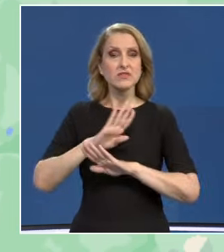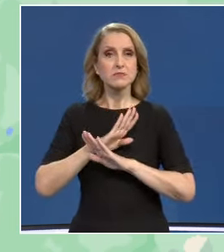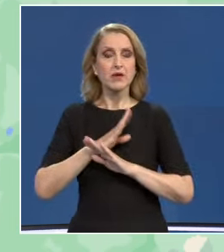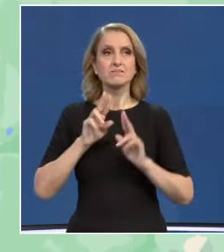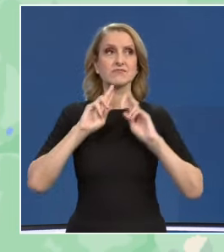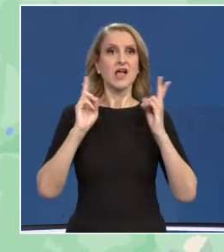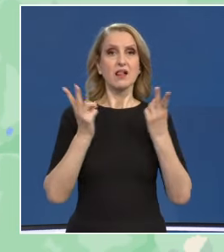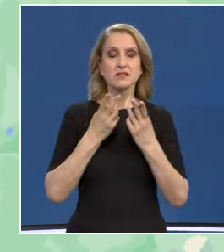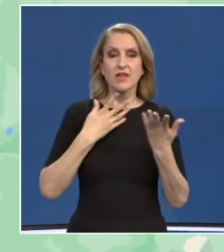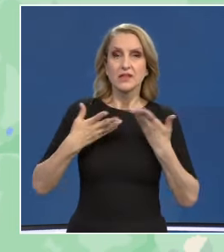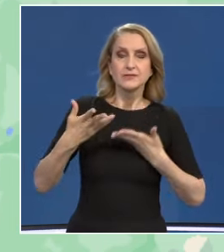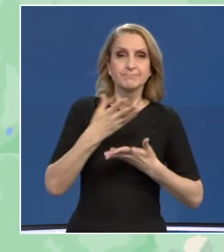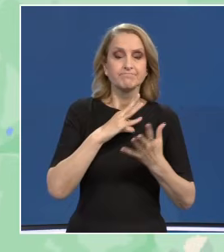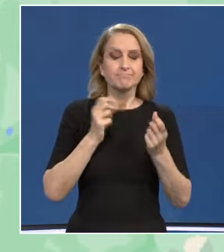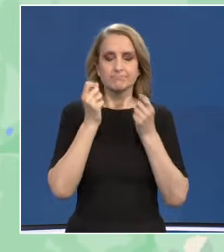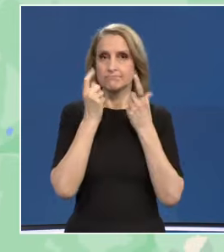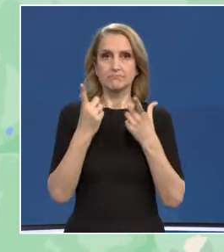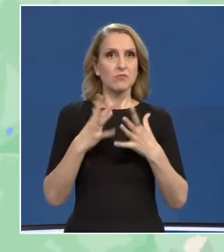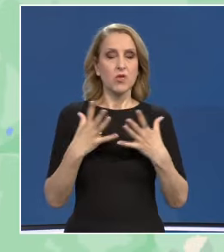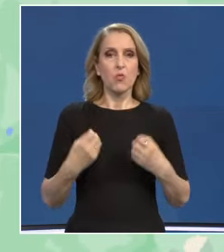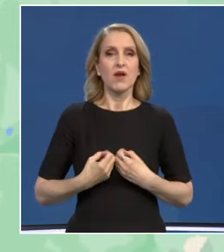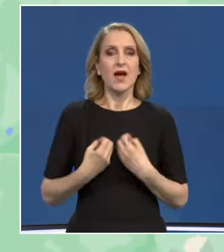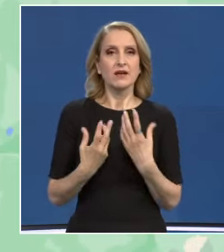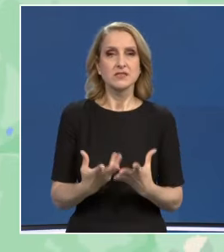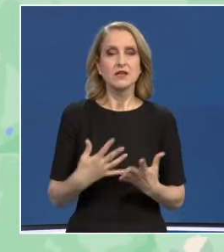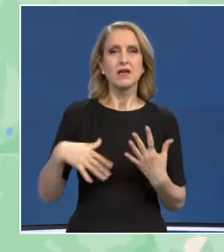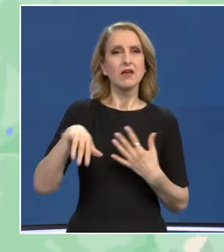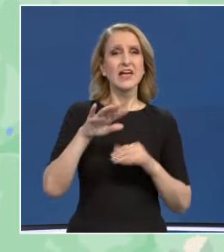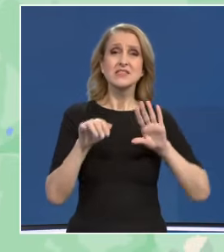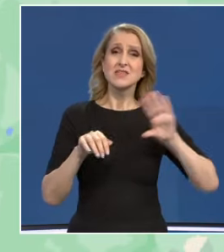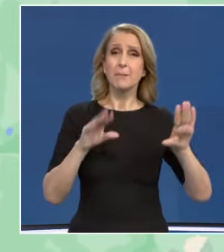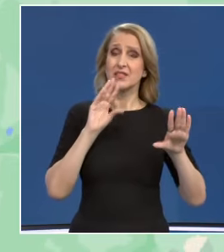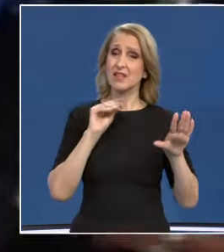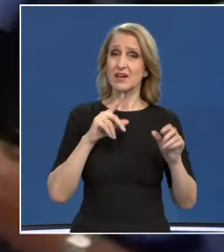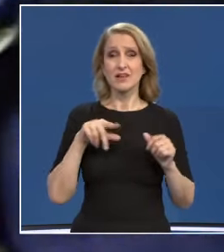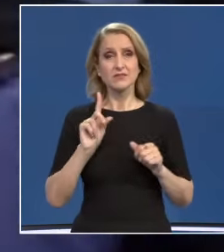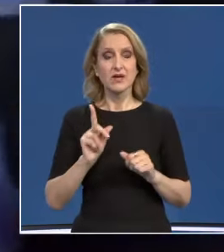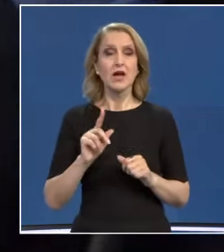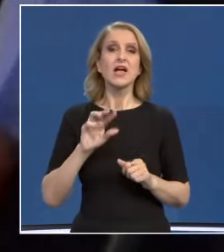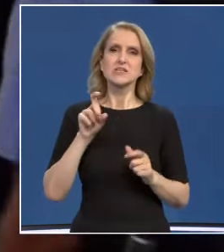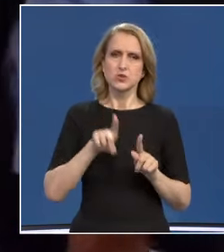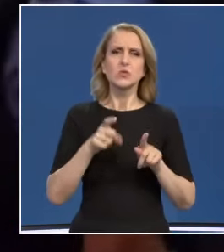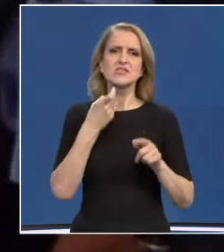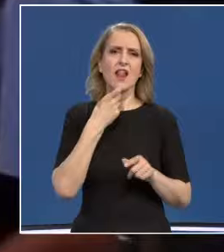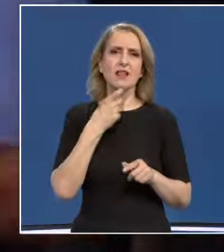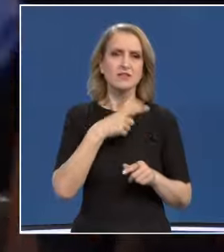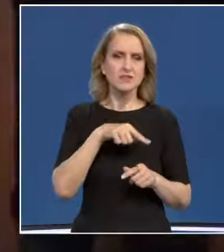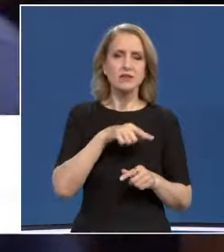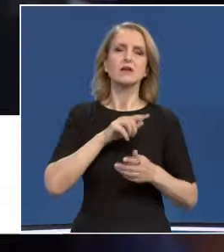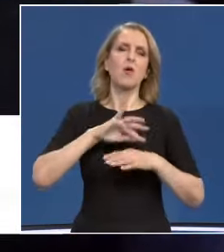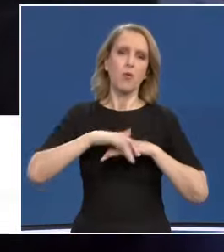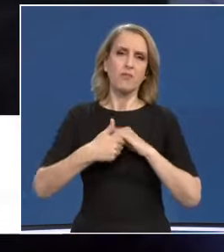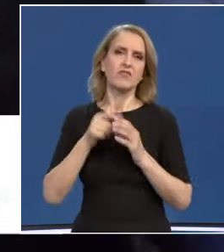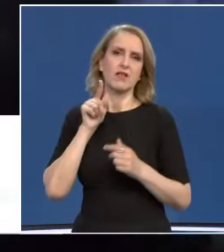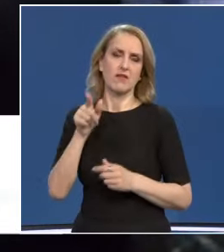и предизвика огромно количество реакции. Западът намекна, а украинският президент Зеленски директно обвини Кремъл за